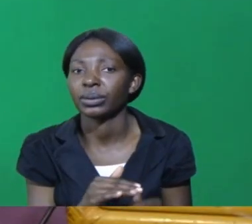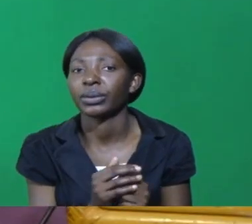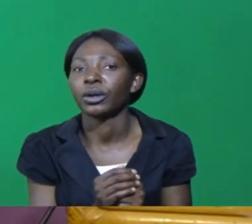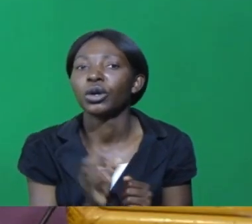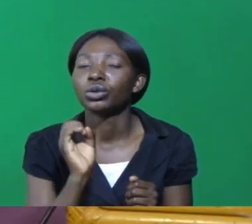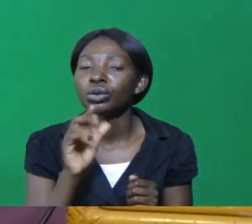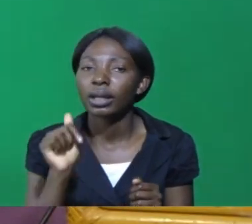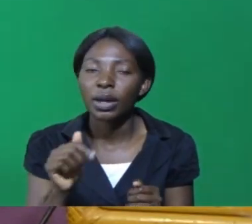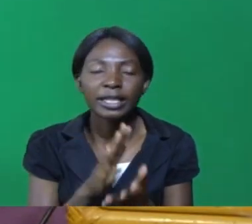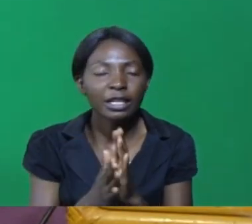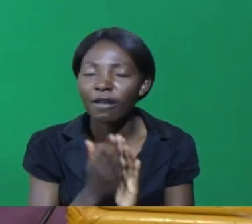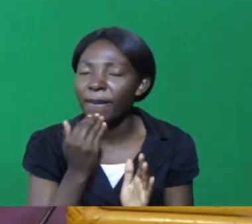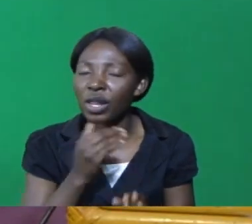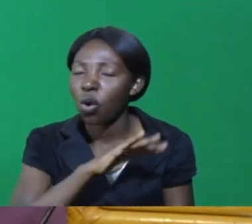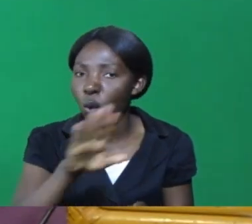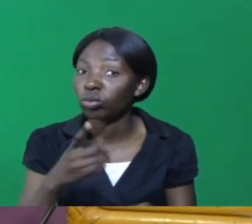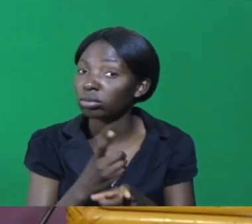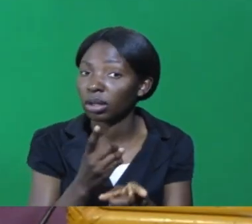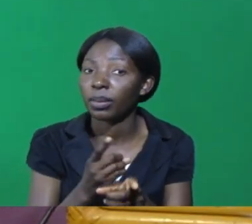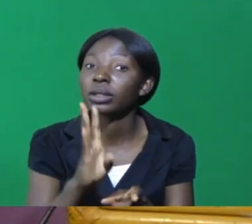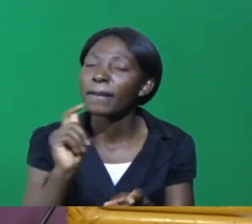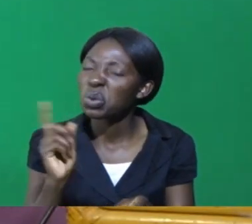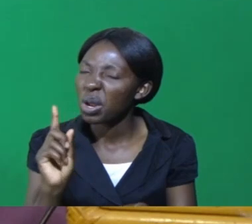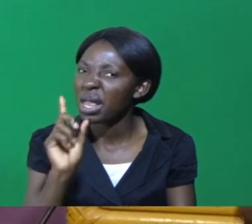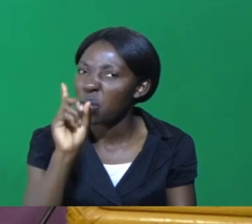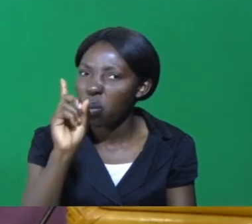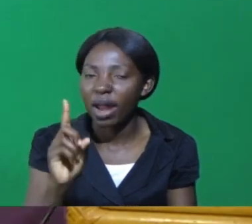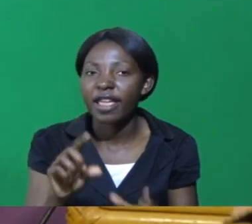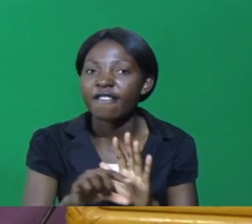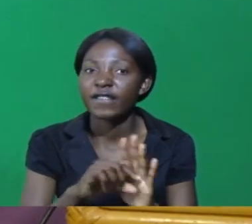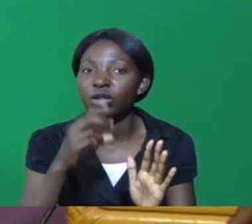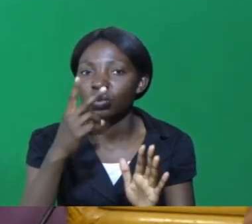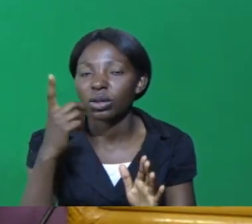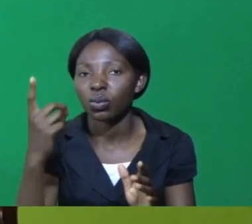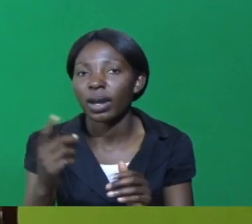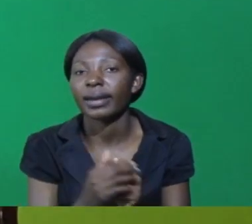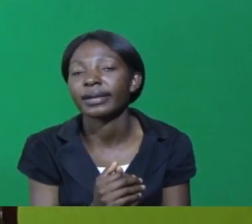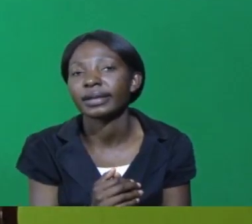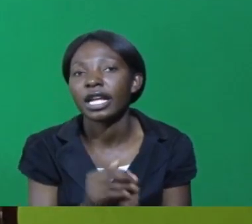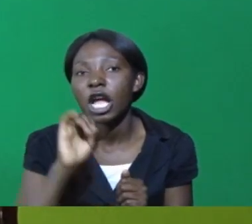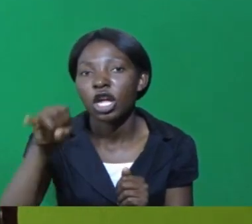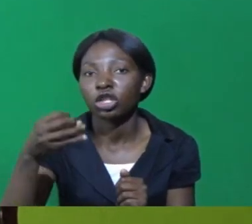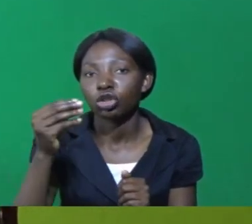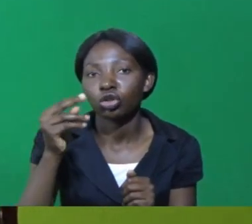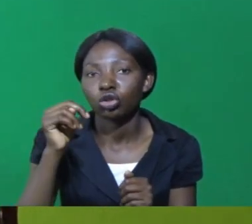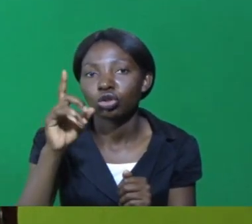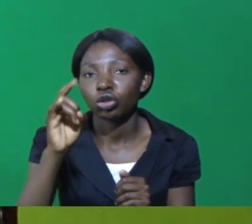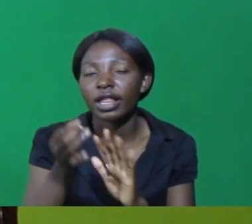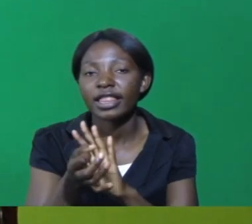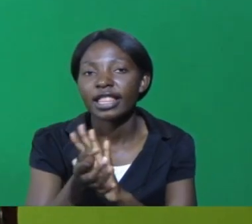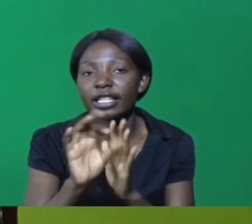achitaura ka? Zvakanzi handisi kureya mese, but aripo 1. Verengai verse 21 more. John